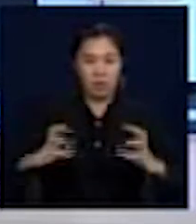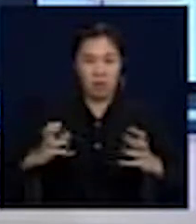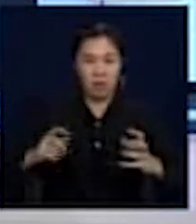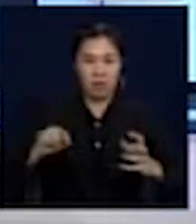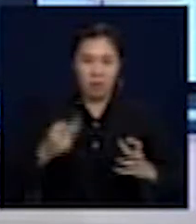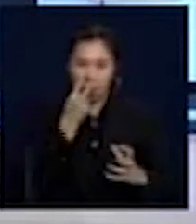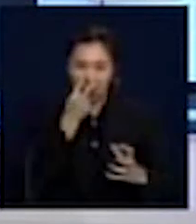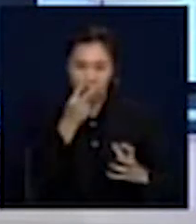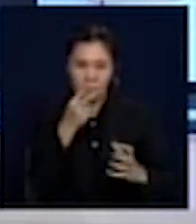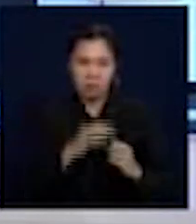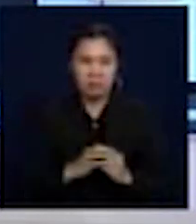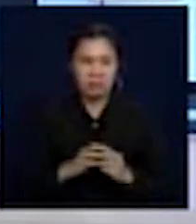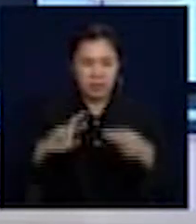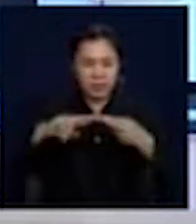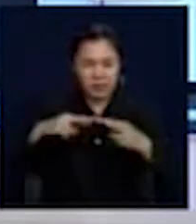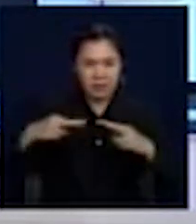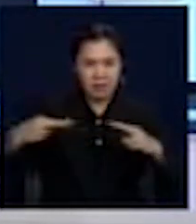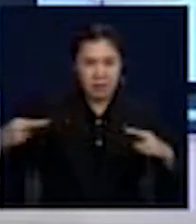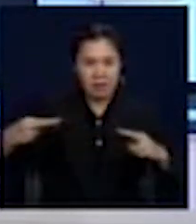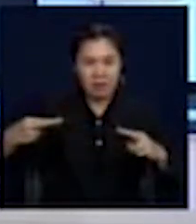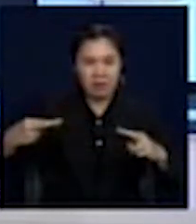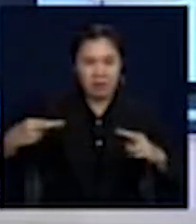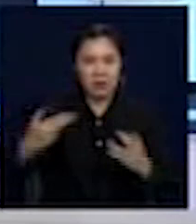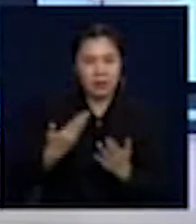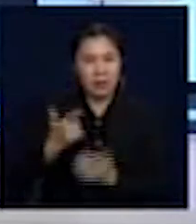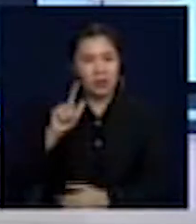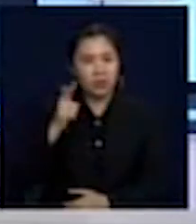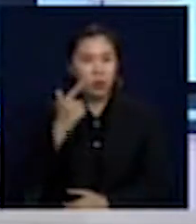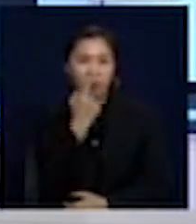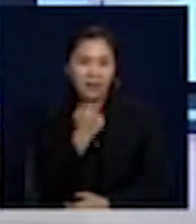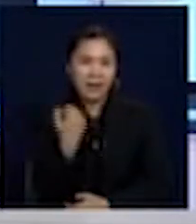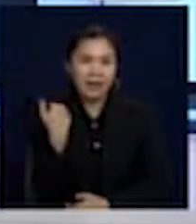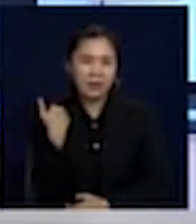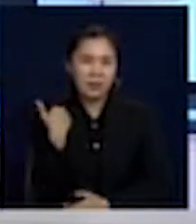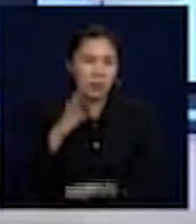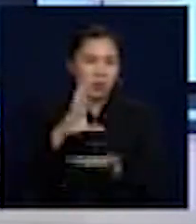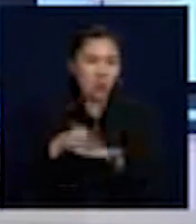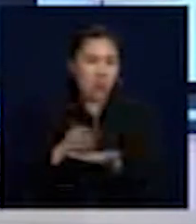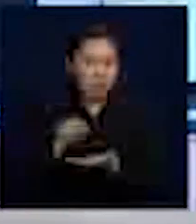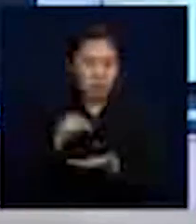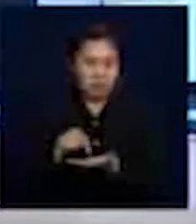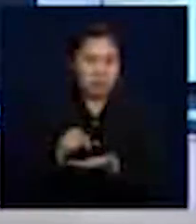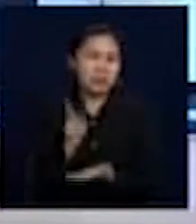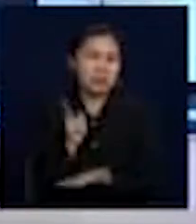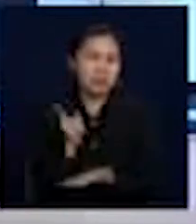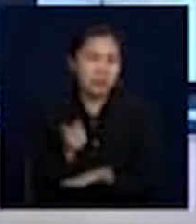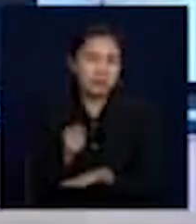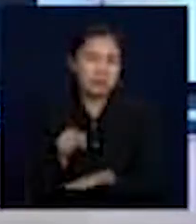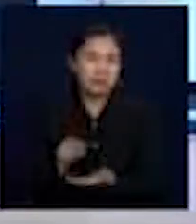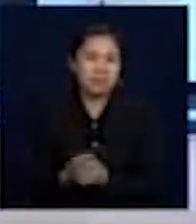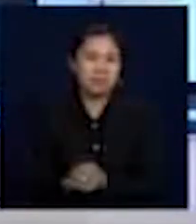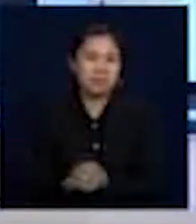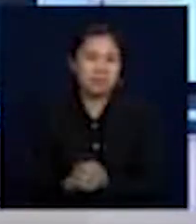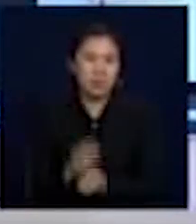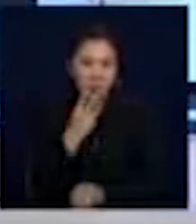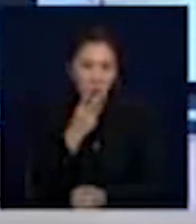จะมีลวดที่เป็นทองแดงลวดที่เป็นทองแดงก็จะให้ข้อมูลซ้ำต่อเนื่องว่าเป็นรถอะไ